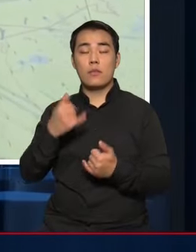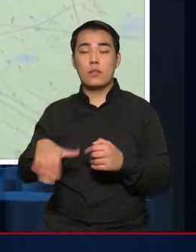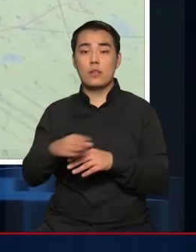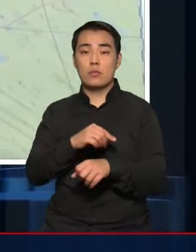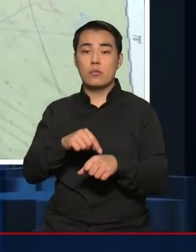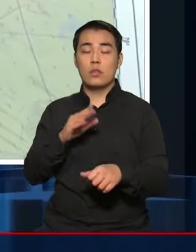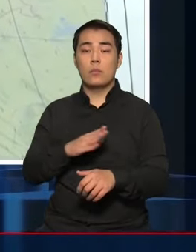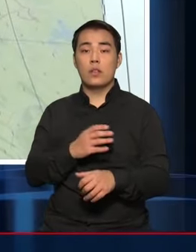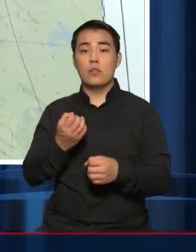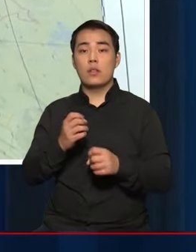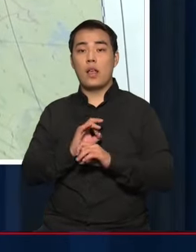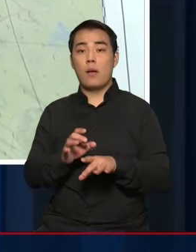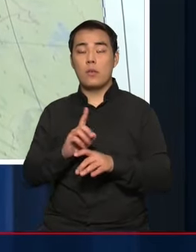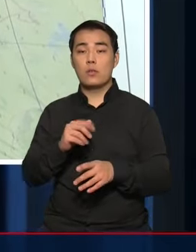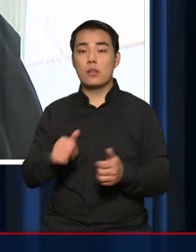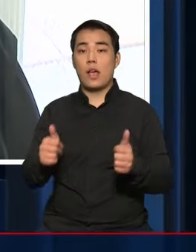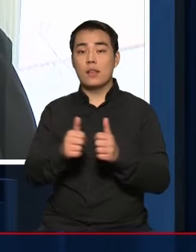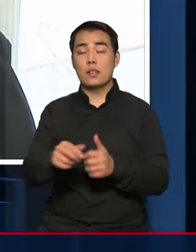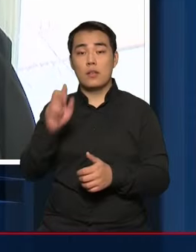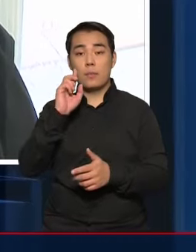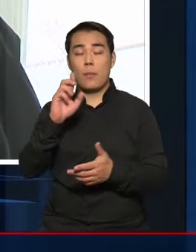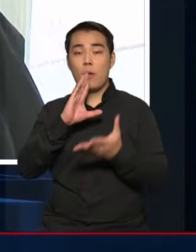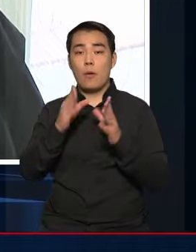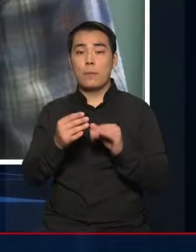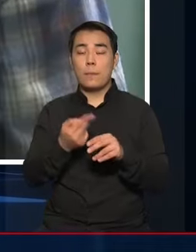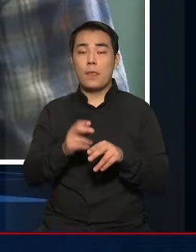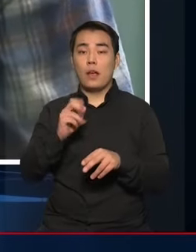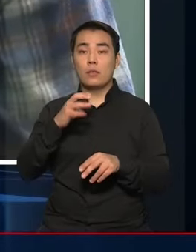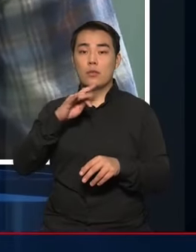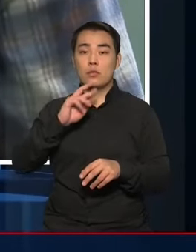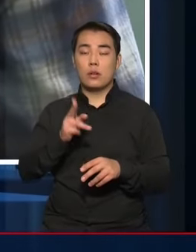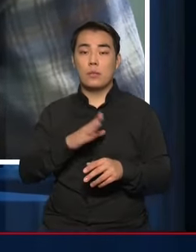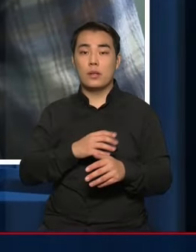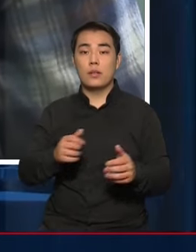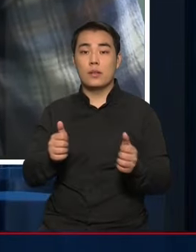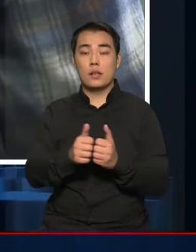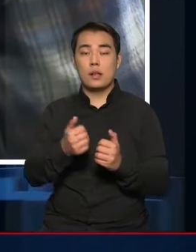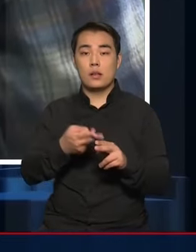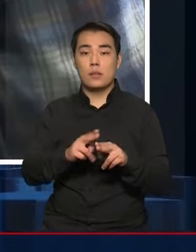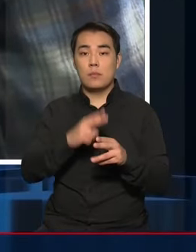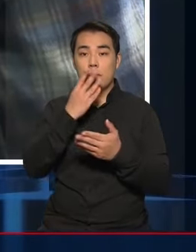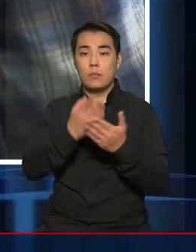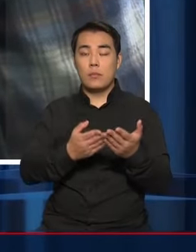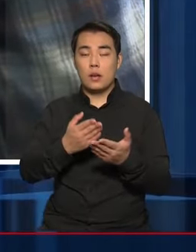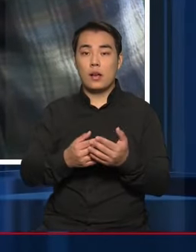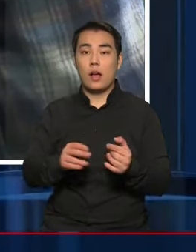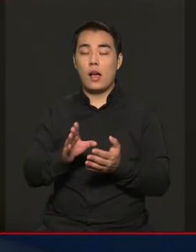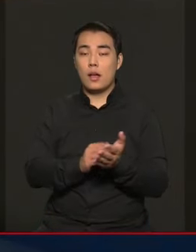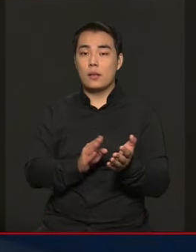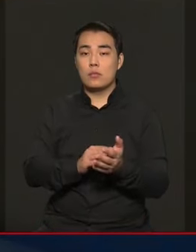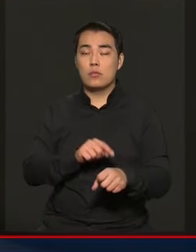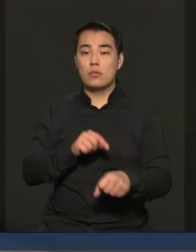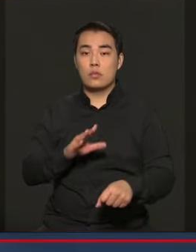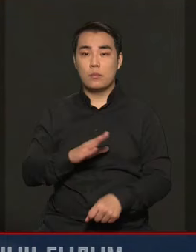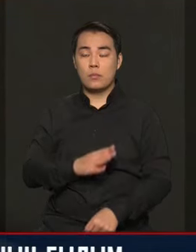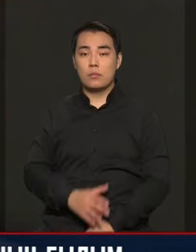сезген. Атап өткендей, көршілдерде 100-ден астам афтершок тіркелсе, алматылықтар жер дүмпуінің бірнеше рет қайталанғанын сезді.